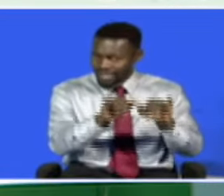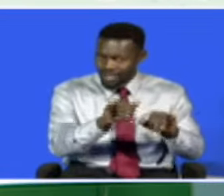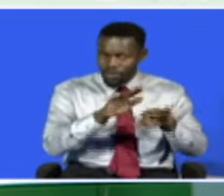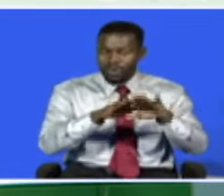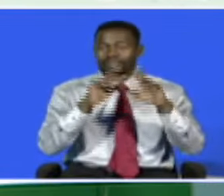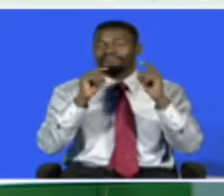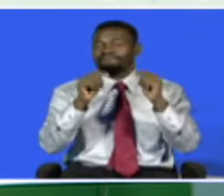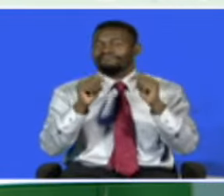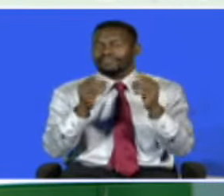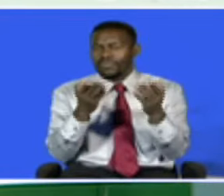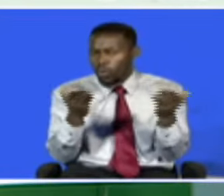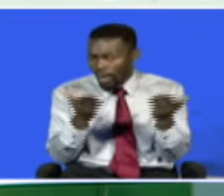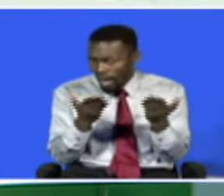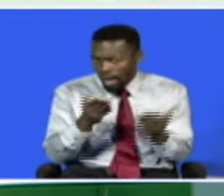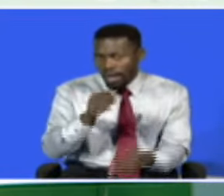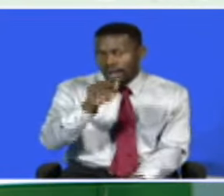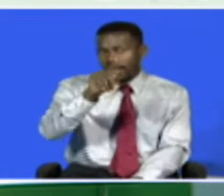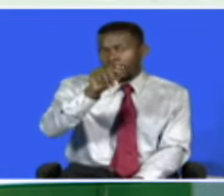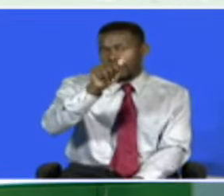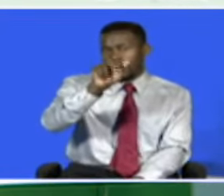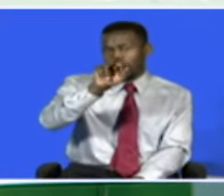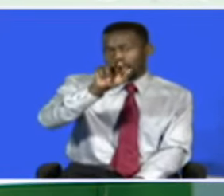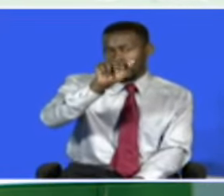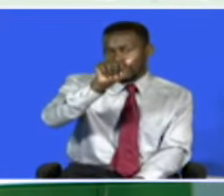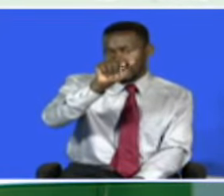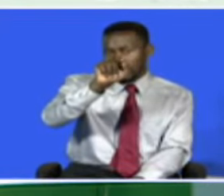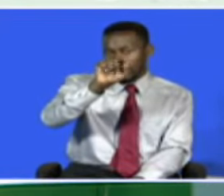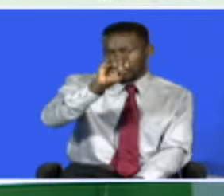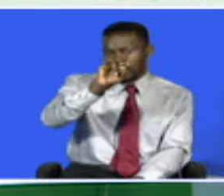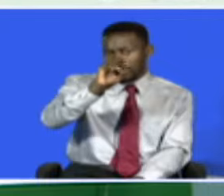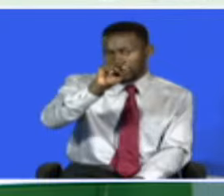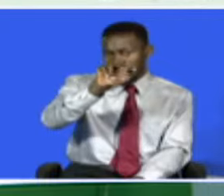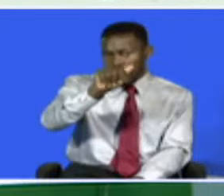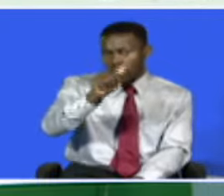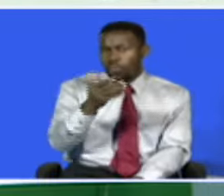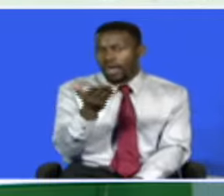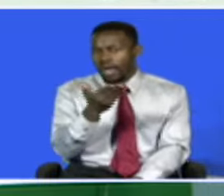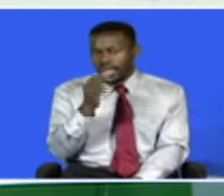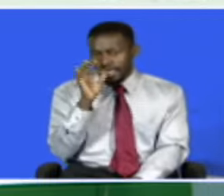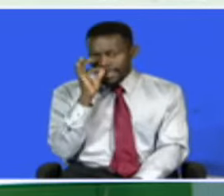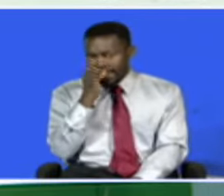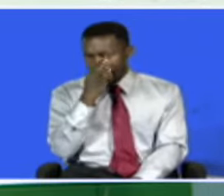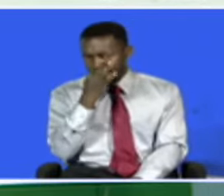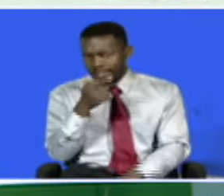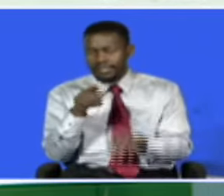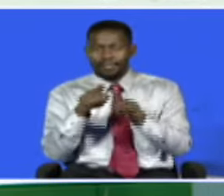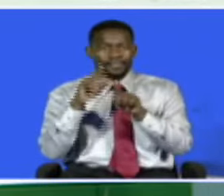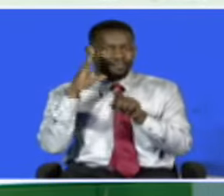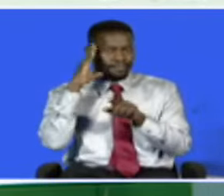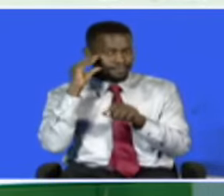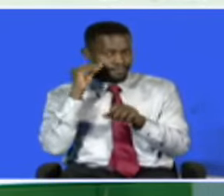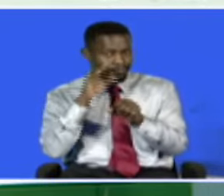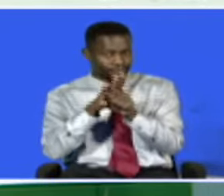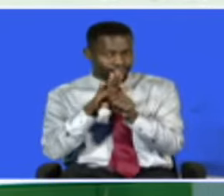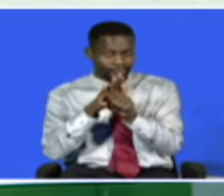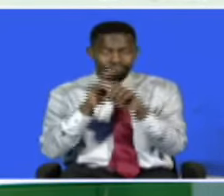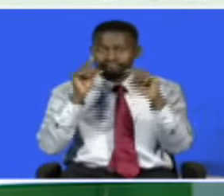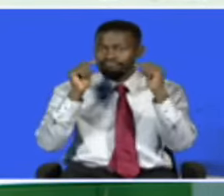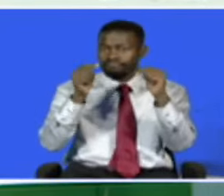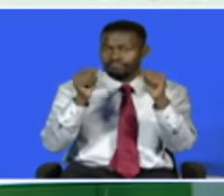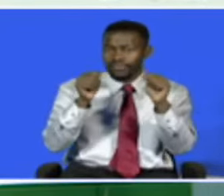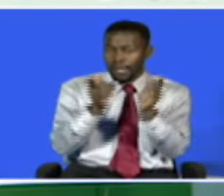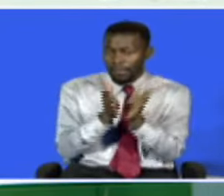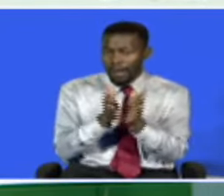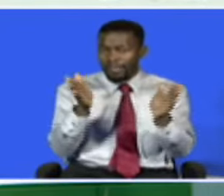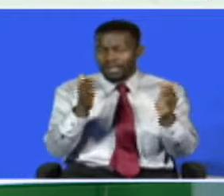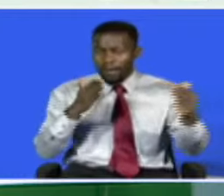kwamba mji wa Karatina ulioko katika kaunti ya Nyeri pia ulishuhudia maandamano Jumanne, huku waandamanaji wakifunga barabara kuu ya